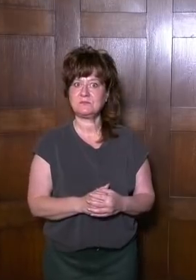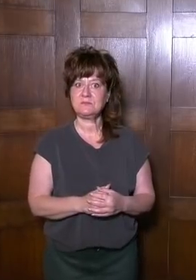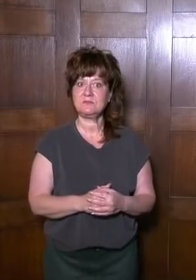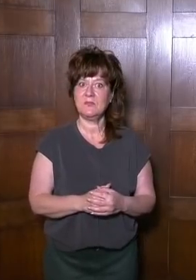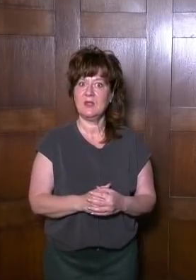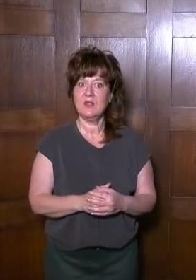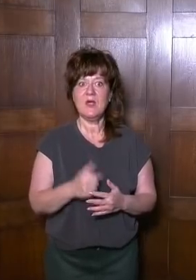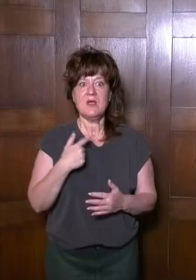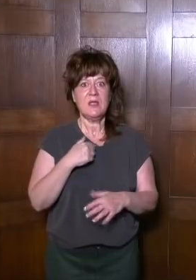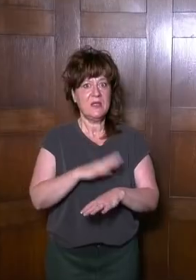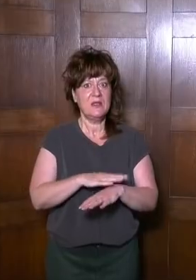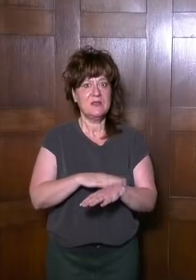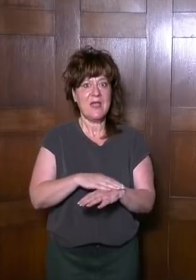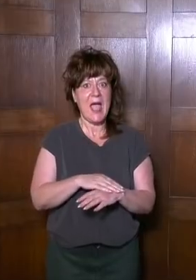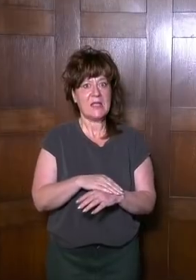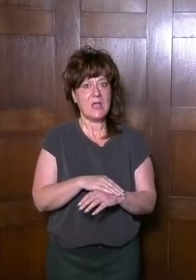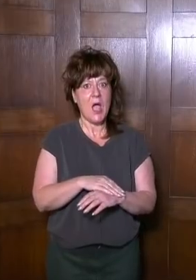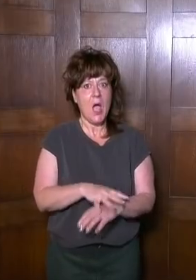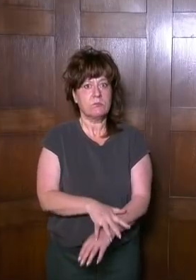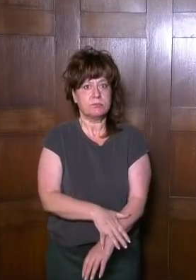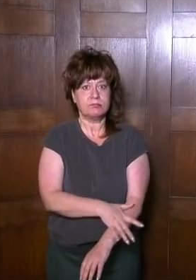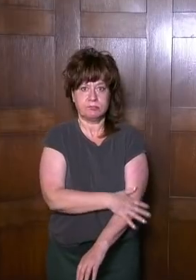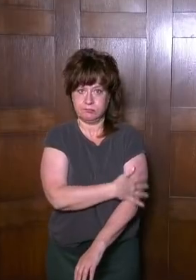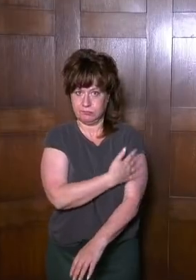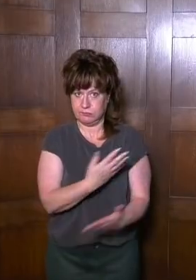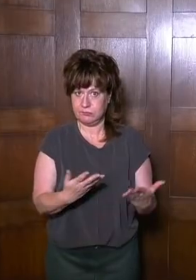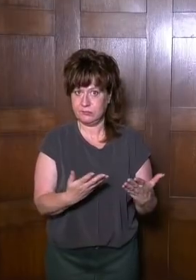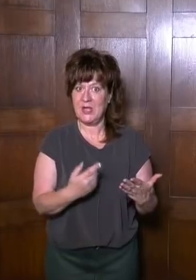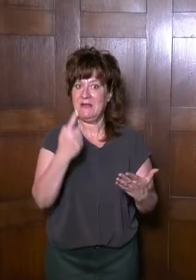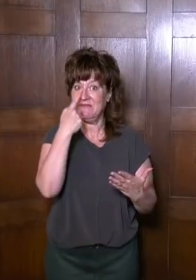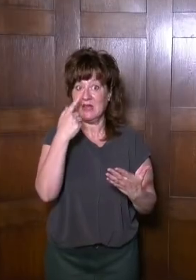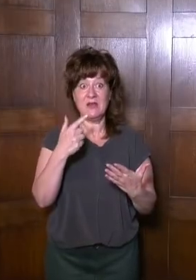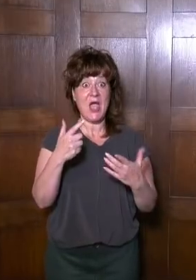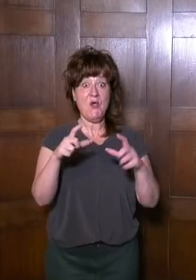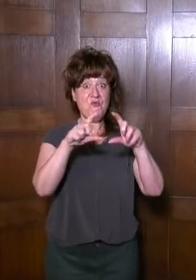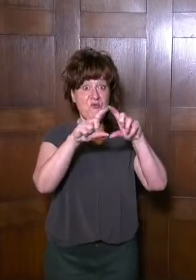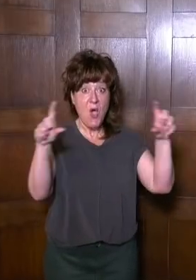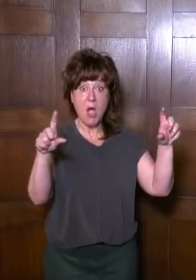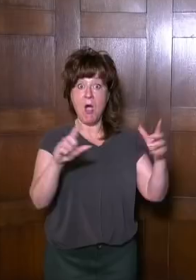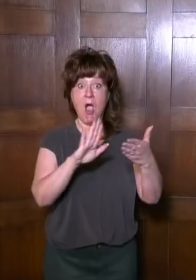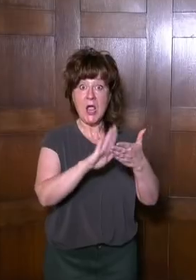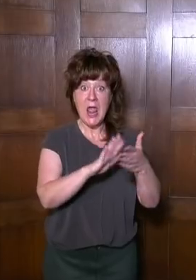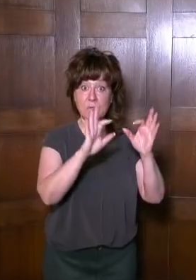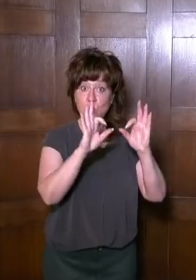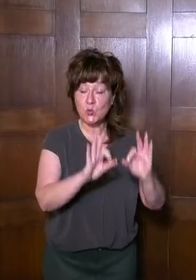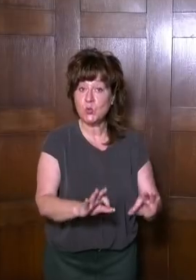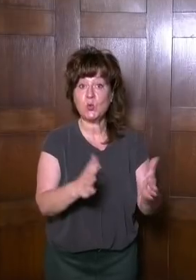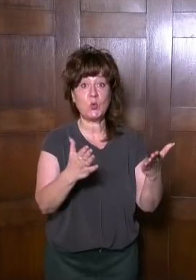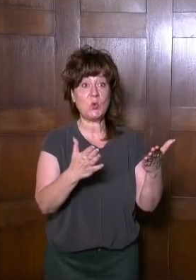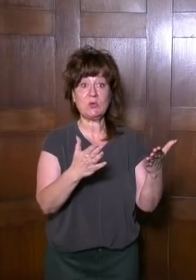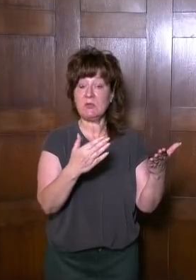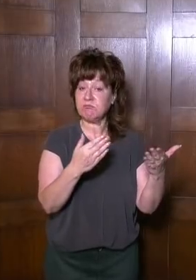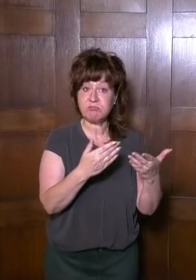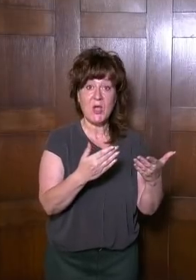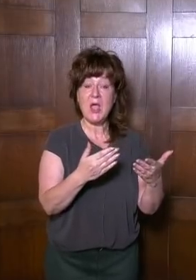ist eine sehr bewegende Zeit. Wenn man ein funktionierendes Unternehmen hat, was man in einem sehr kurzen